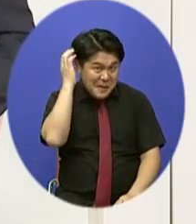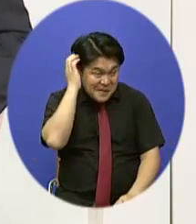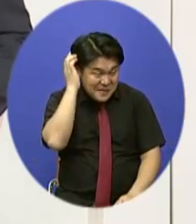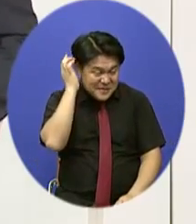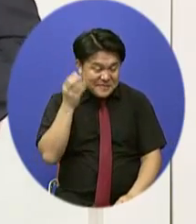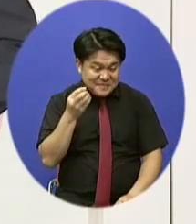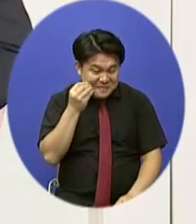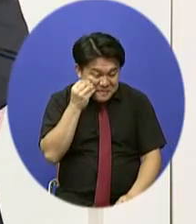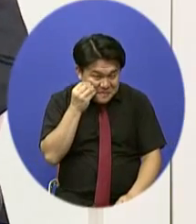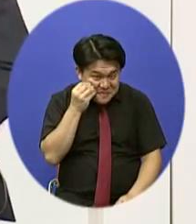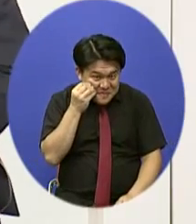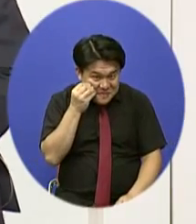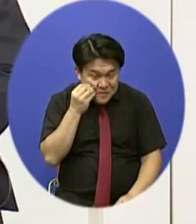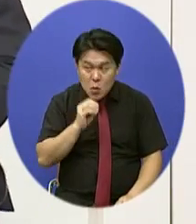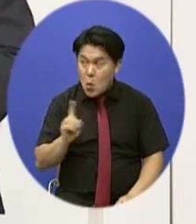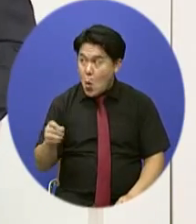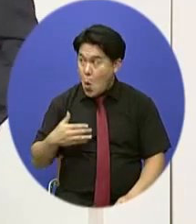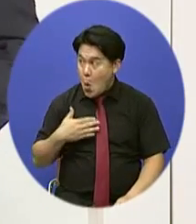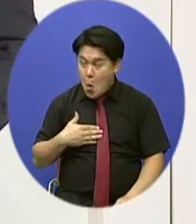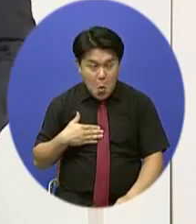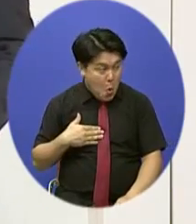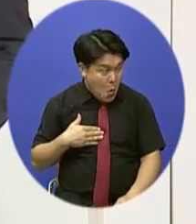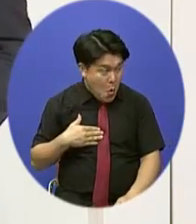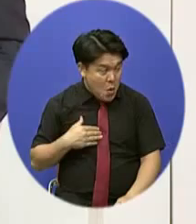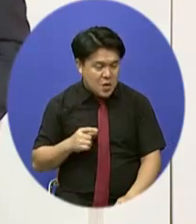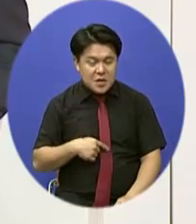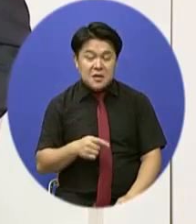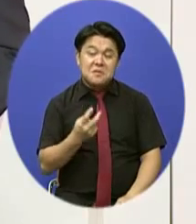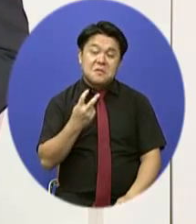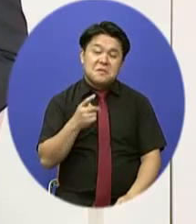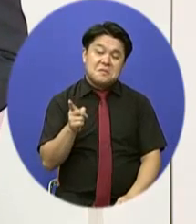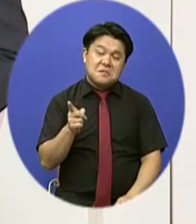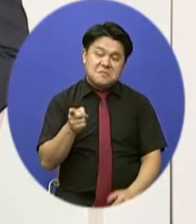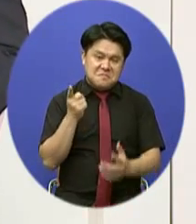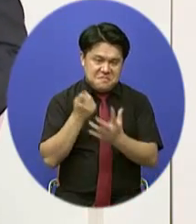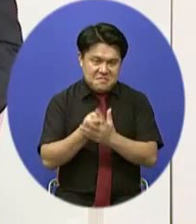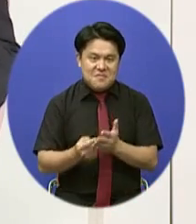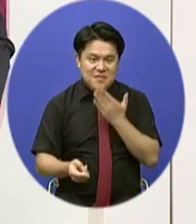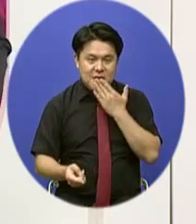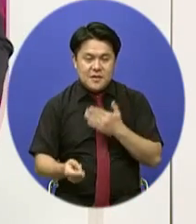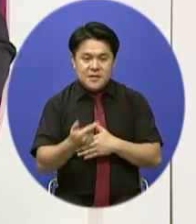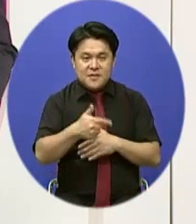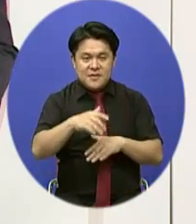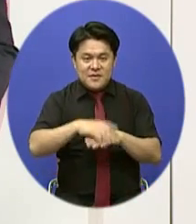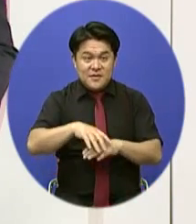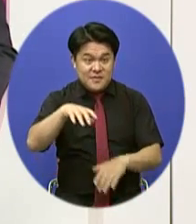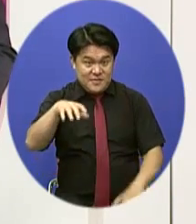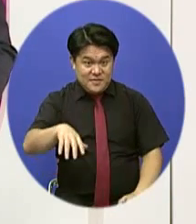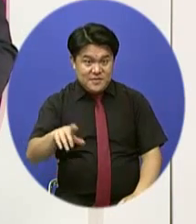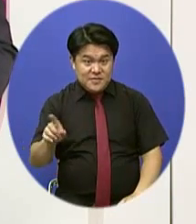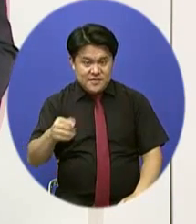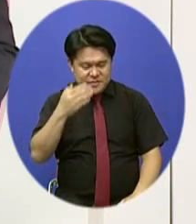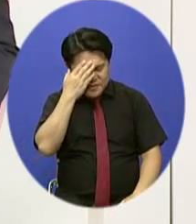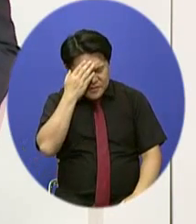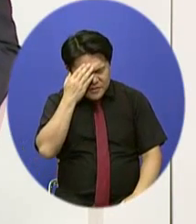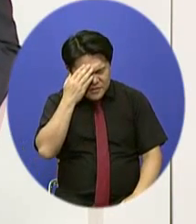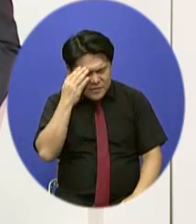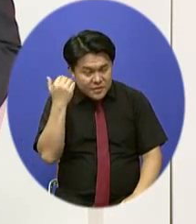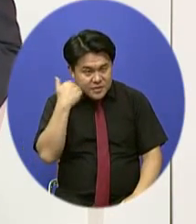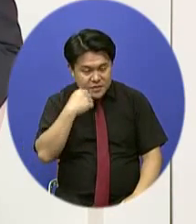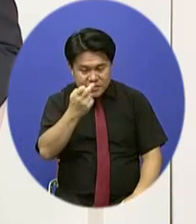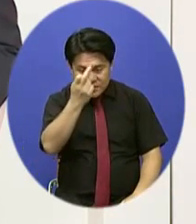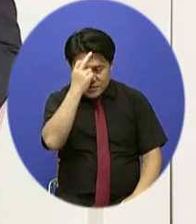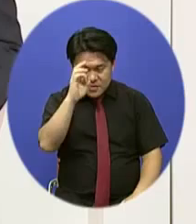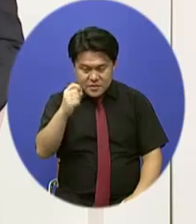그래서 제가 어떻게 이, 아셨어요? 오늘 아, 제가 첫 보면 알아요. 저기 저 대전에 사시는 네. 저